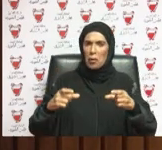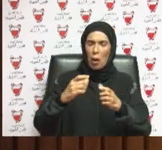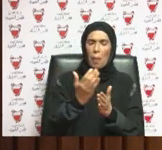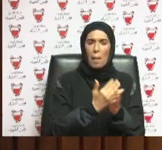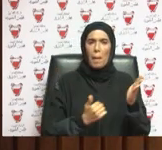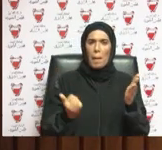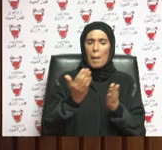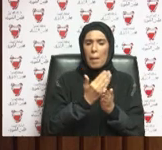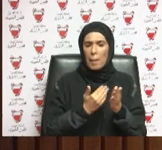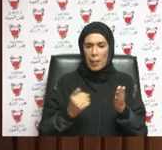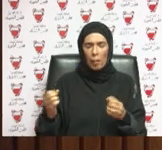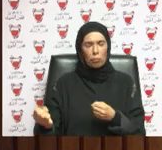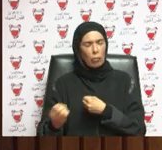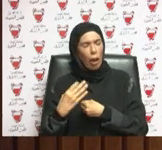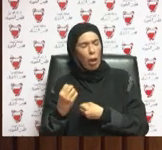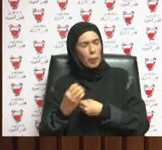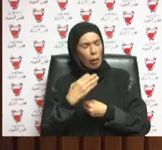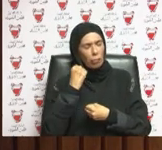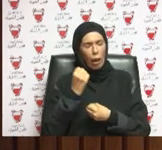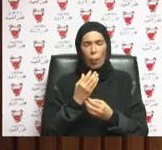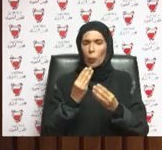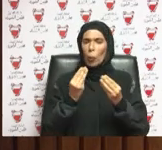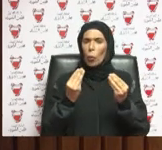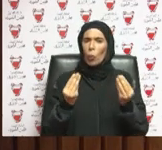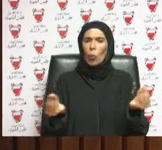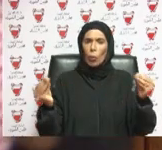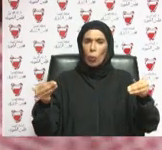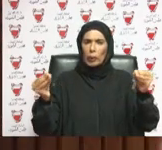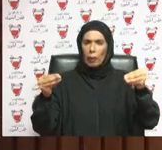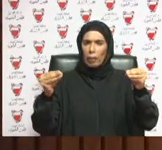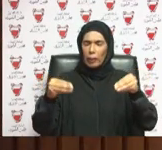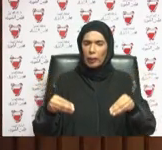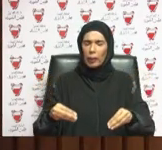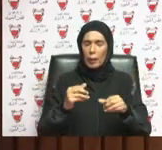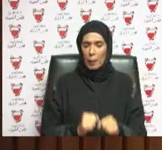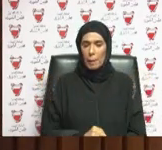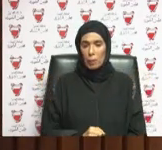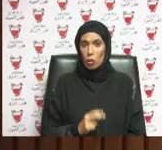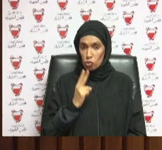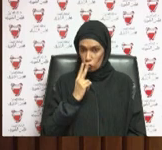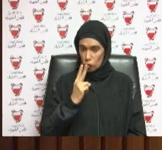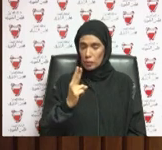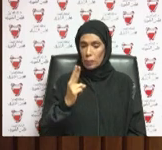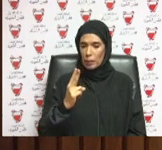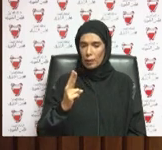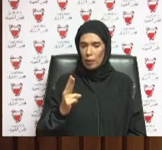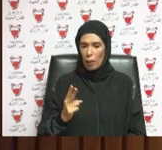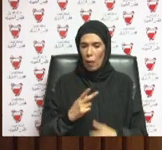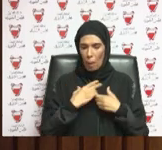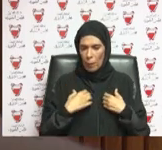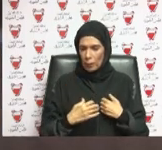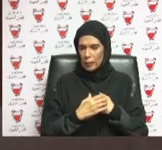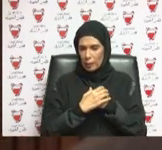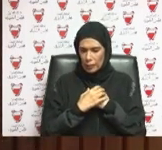الاقتصاد، تعلمنا منه الكثير وتعلم الوطن منها. لمسنا من سموه دائما حبه الشديد لكل ذرة